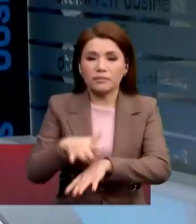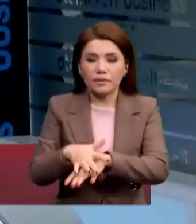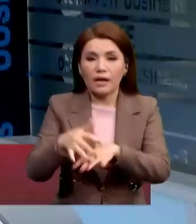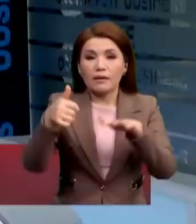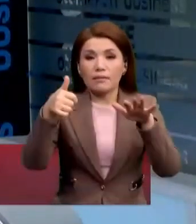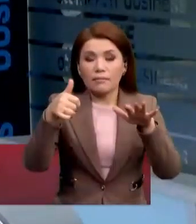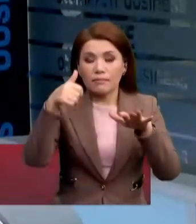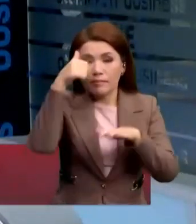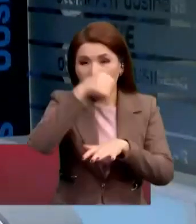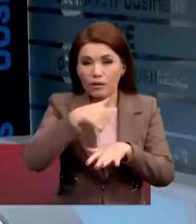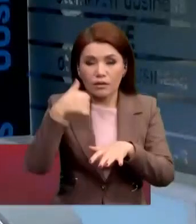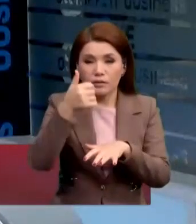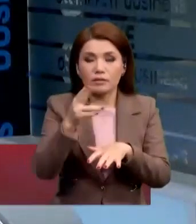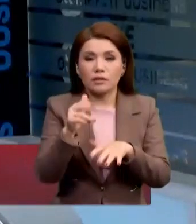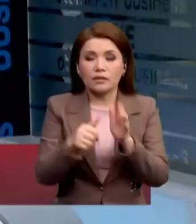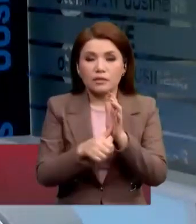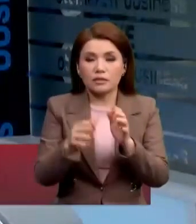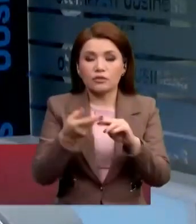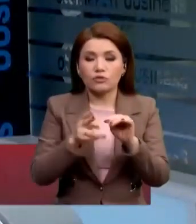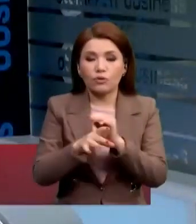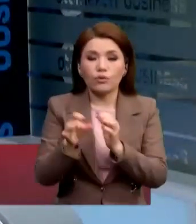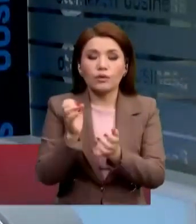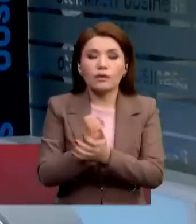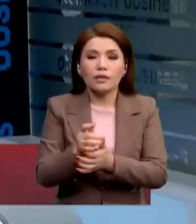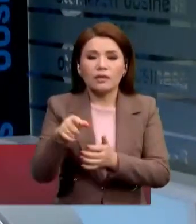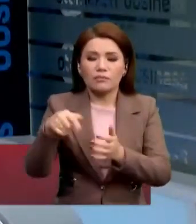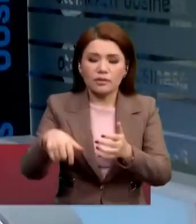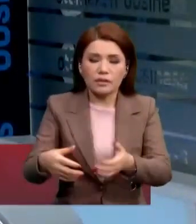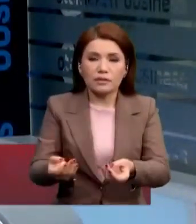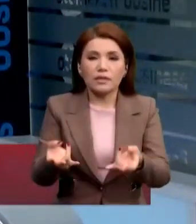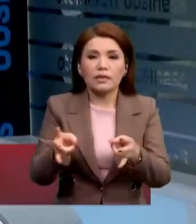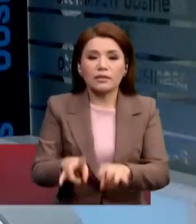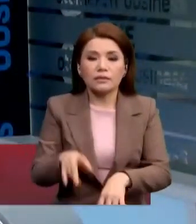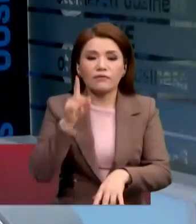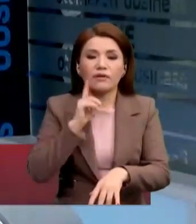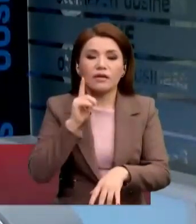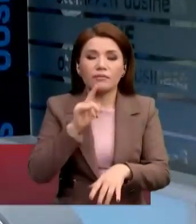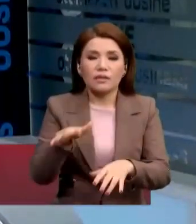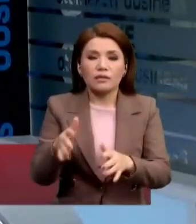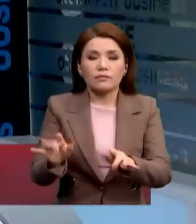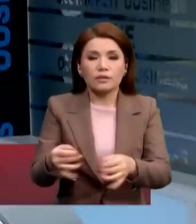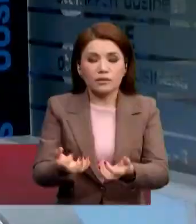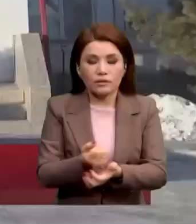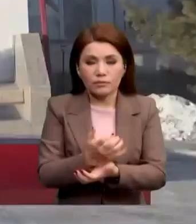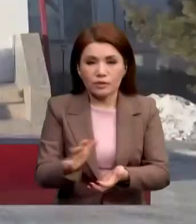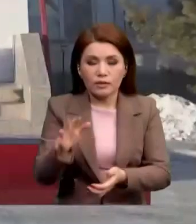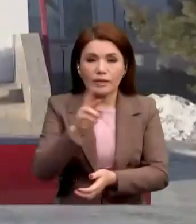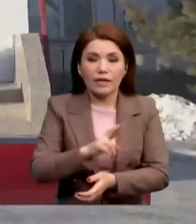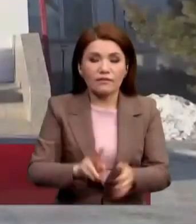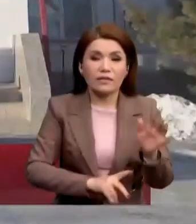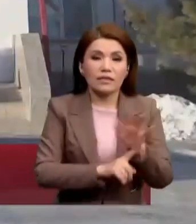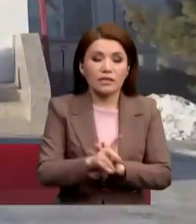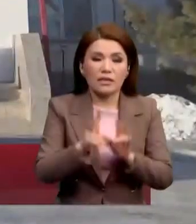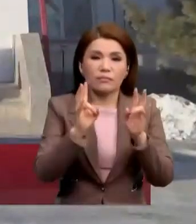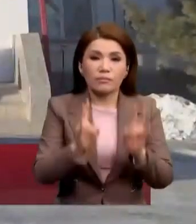жылға дайындалған 1 миллион тоннадан астам шикізат жердің астында жатыр. Әзірге оны шығаруға рұқсат жоқ. Өткен қаңтардың басында